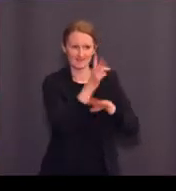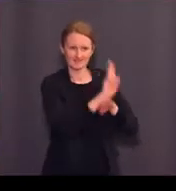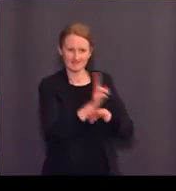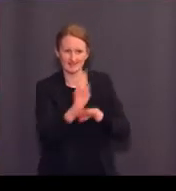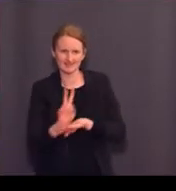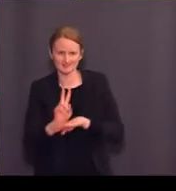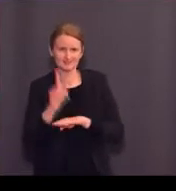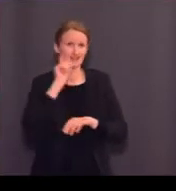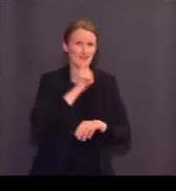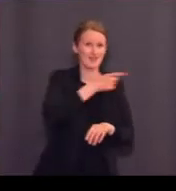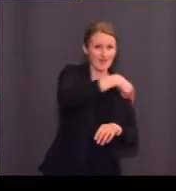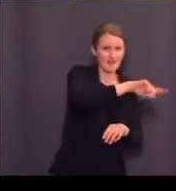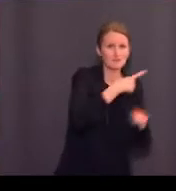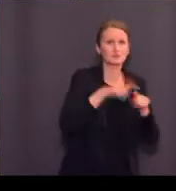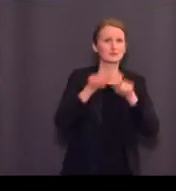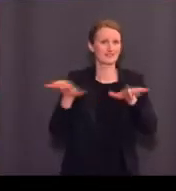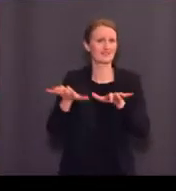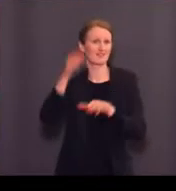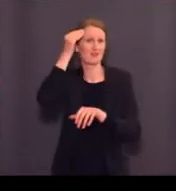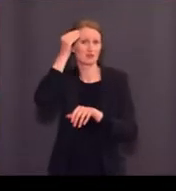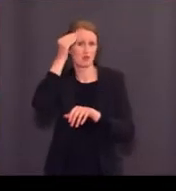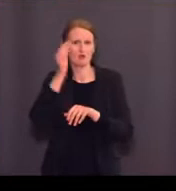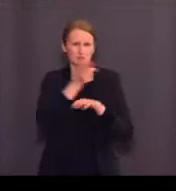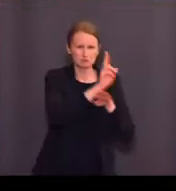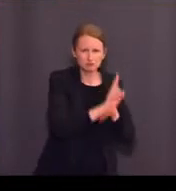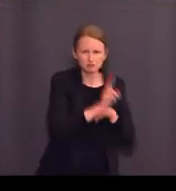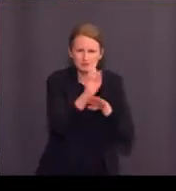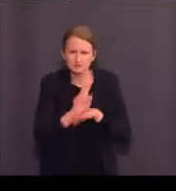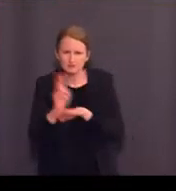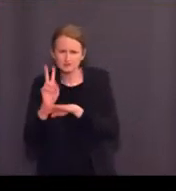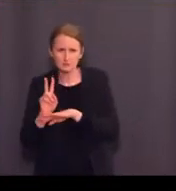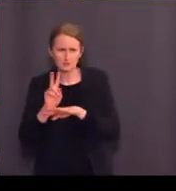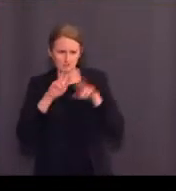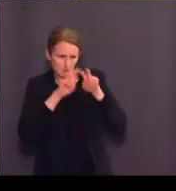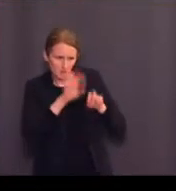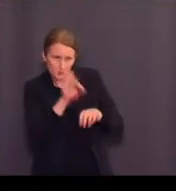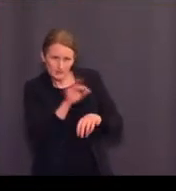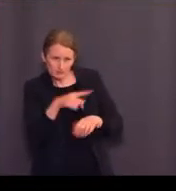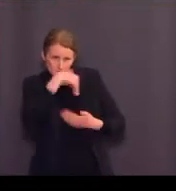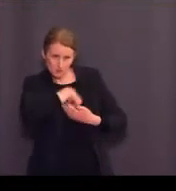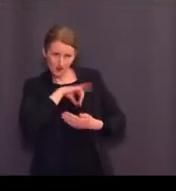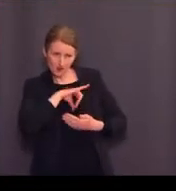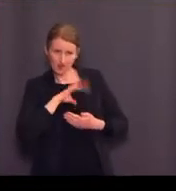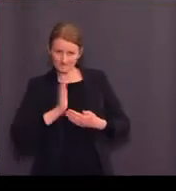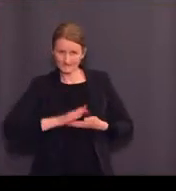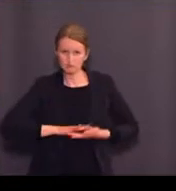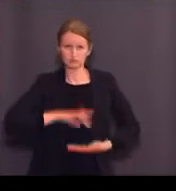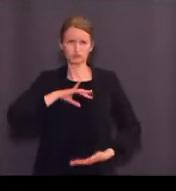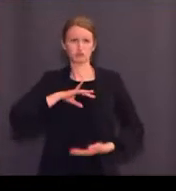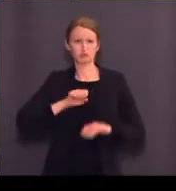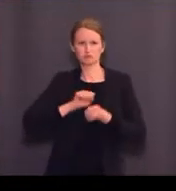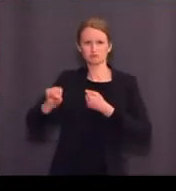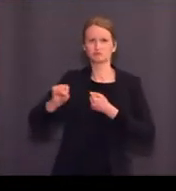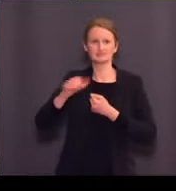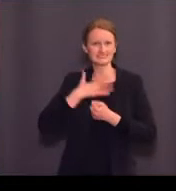en recherchant dans leur sang des anticorps contre le coronavirus, montrant donc qu'ils ont été infectés par ce virus, même s'ils n'ont